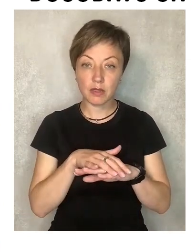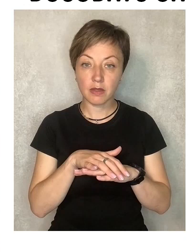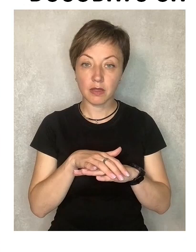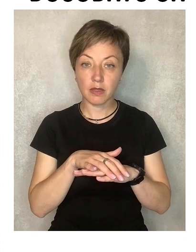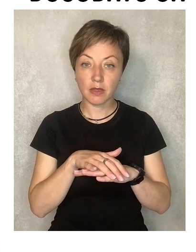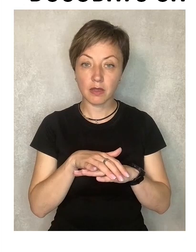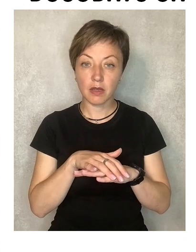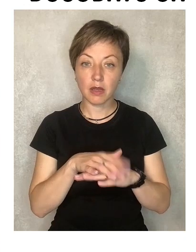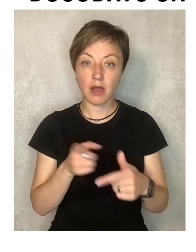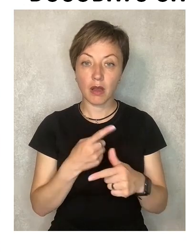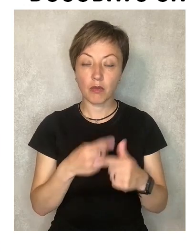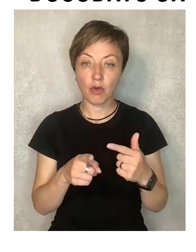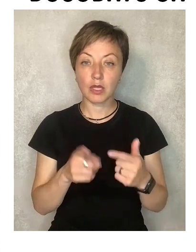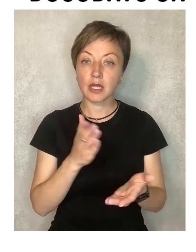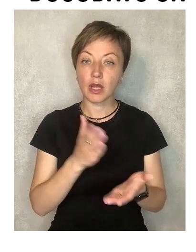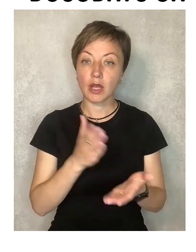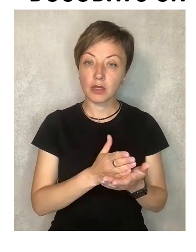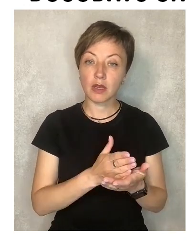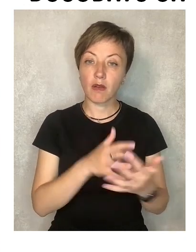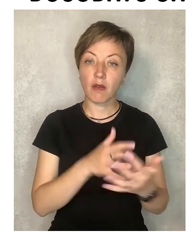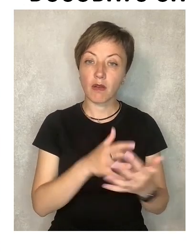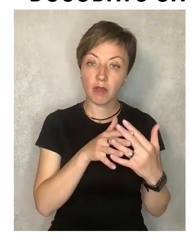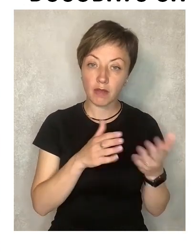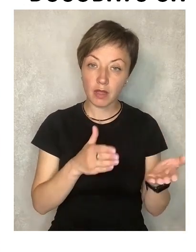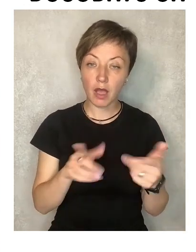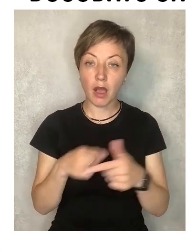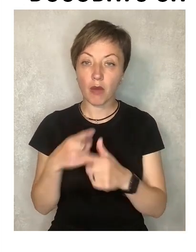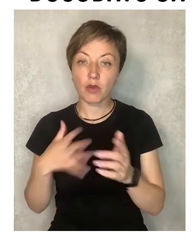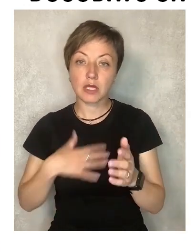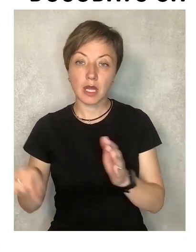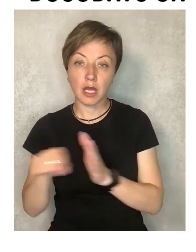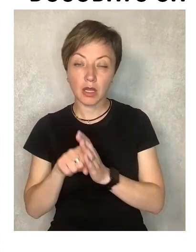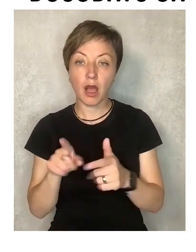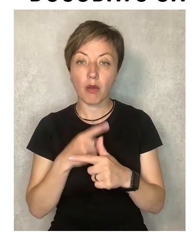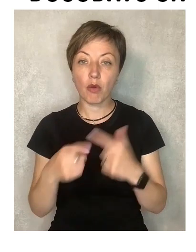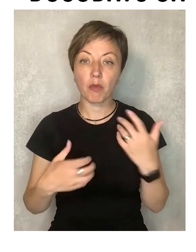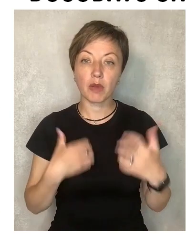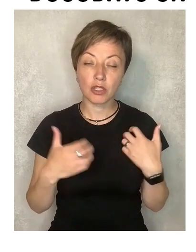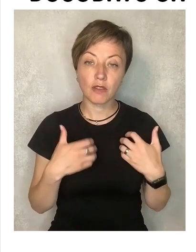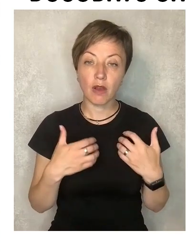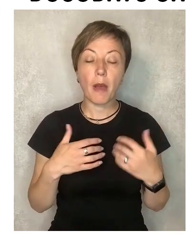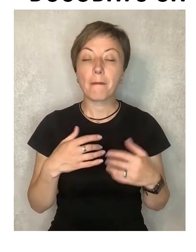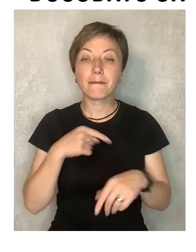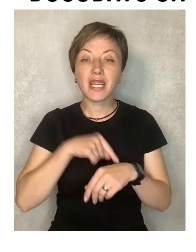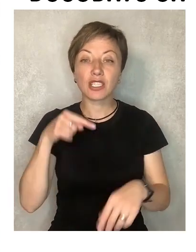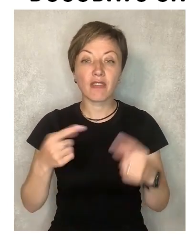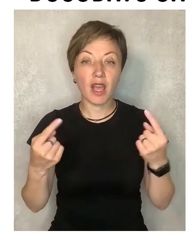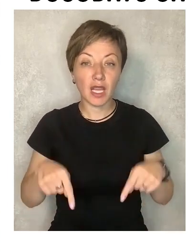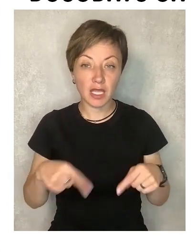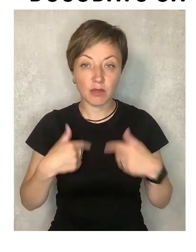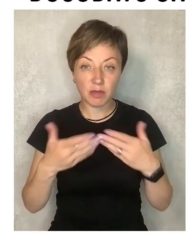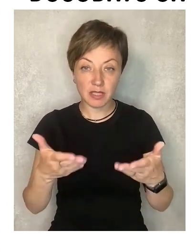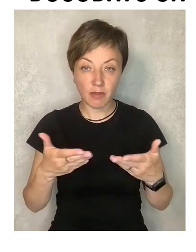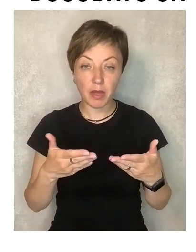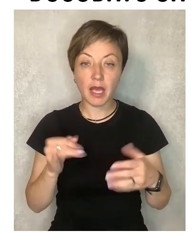або знаходиться там в зоні бойових дій, або загинула, або переживає кризу, як і ми всі з вами. І ось